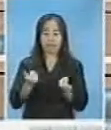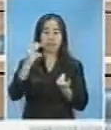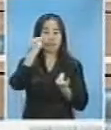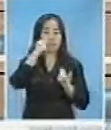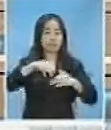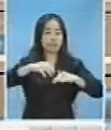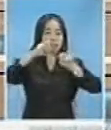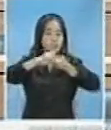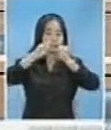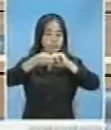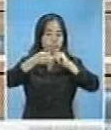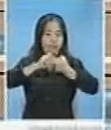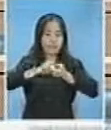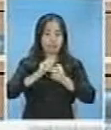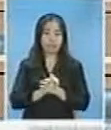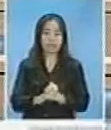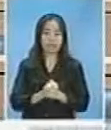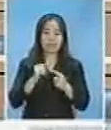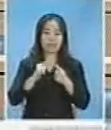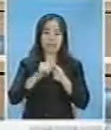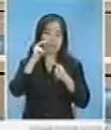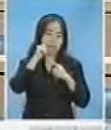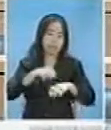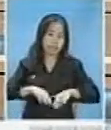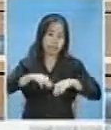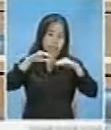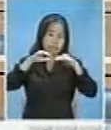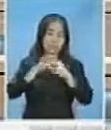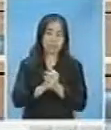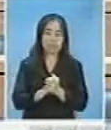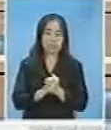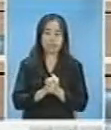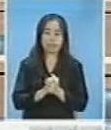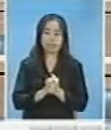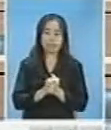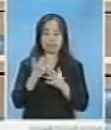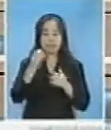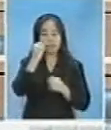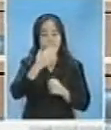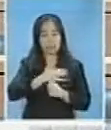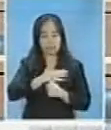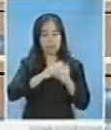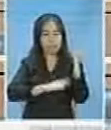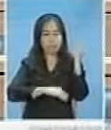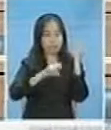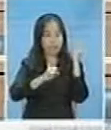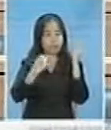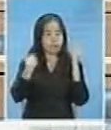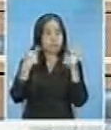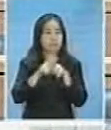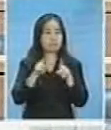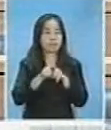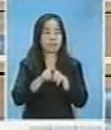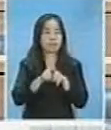บอย่างร้ายแรงครับจากภาวะอุทกภัยนะครับไม่ว่าจะเป็นที่บ้านของกระผมเองในจังหวัดสงขลานะครับ